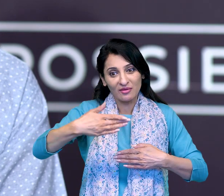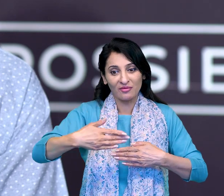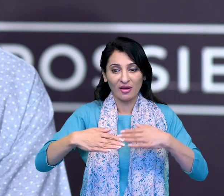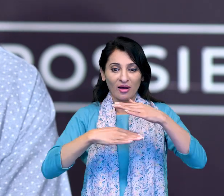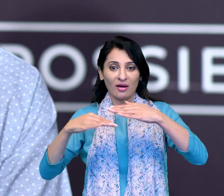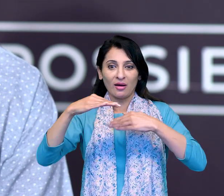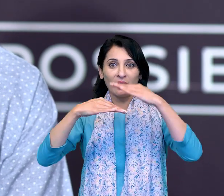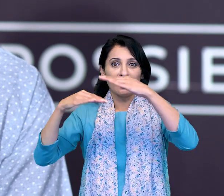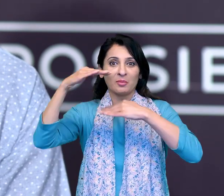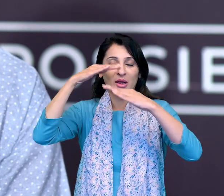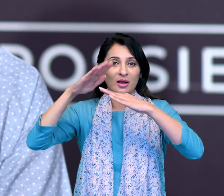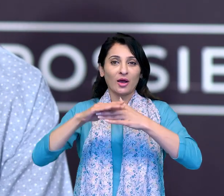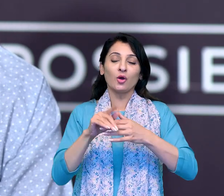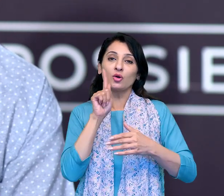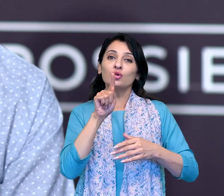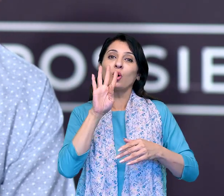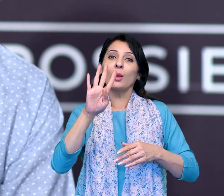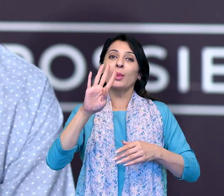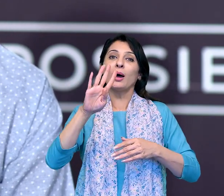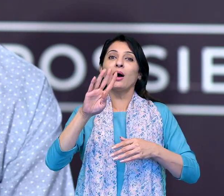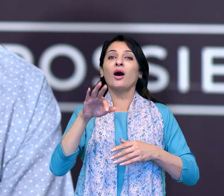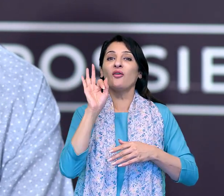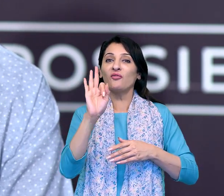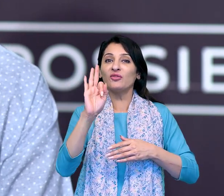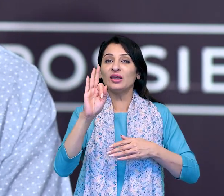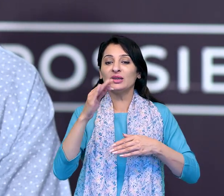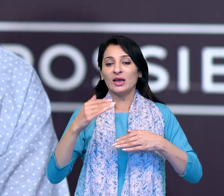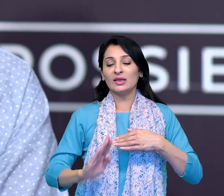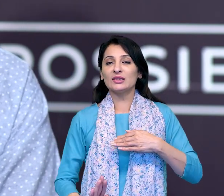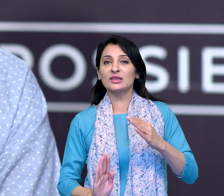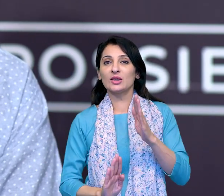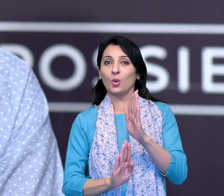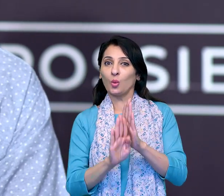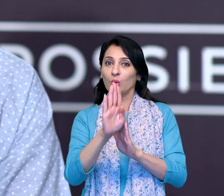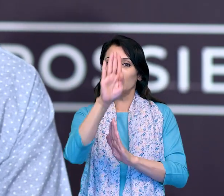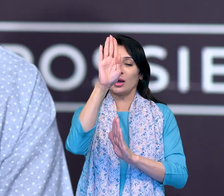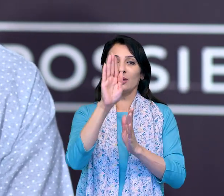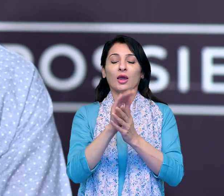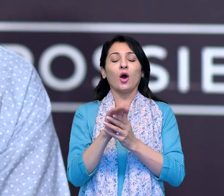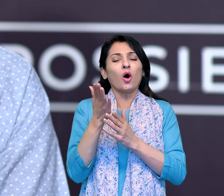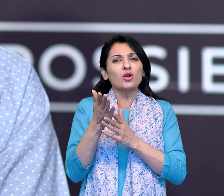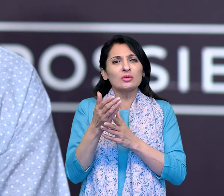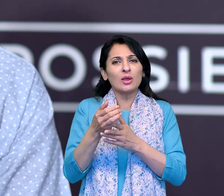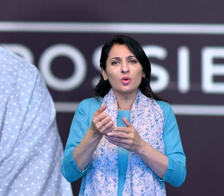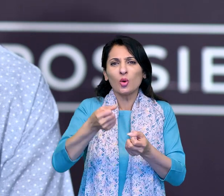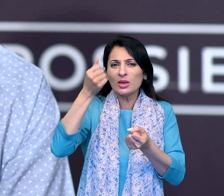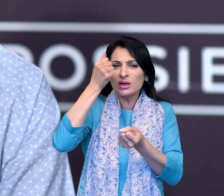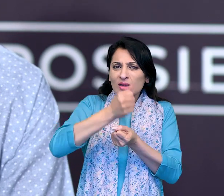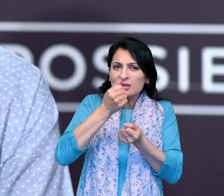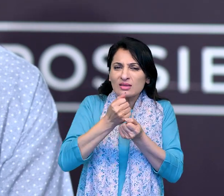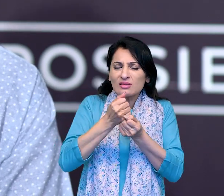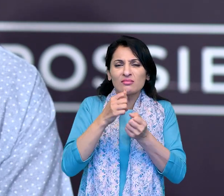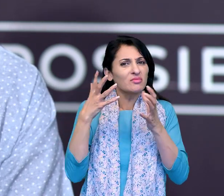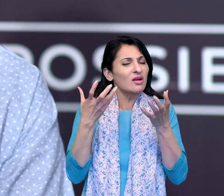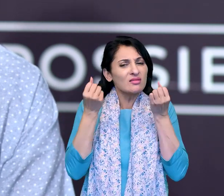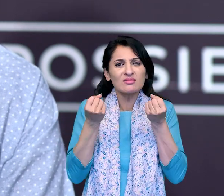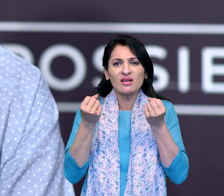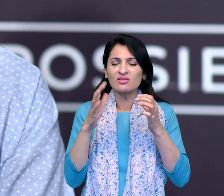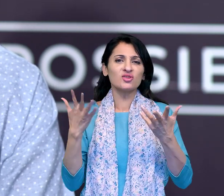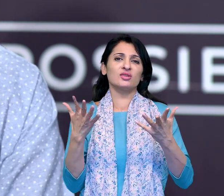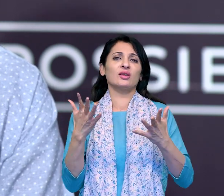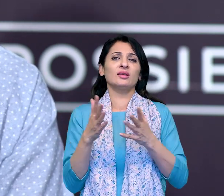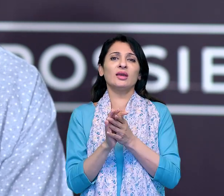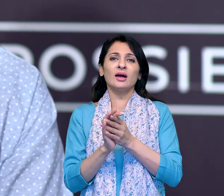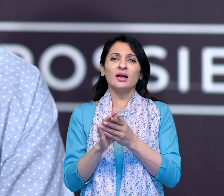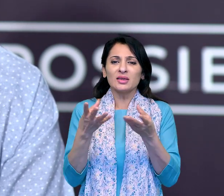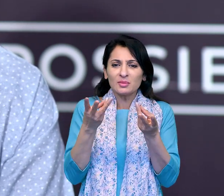तकरीबन 14 सीट है और इसके अंदर किसी किस्म का कोई लोहा सीमेंट पत्थर नहीं उसे हुआ यह अंडों से दलों से कसूरी बजरी से